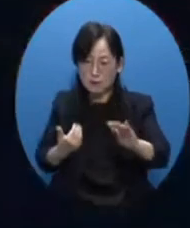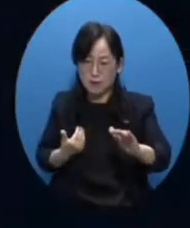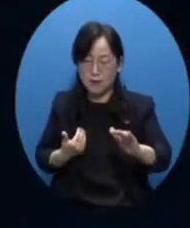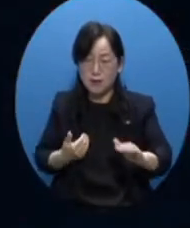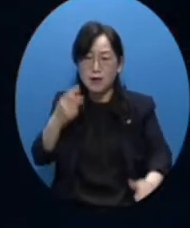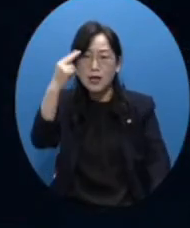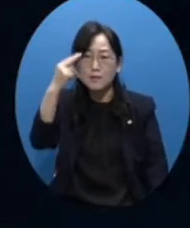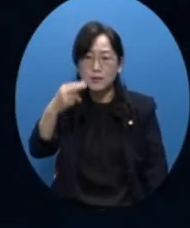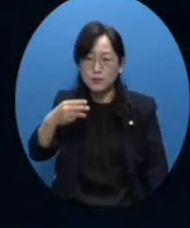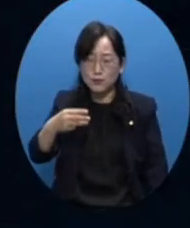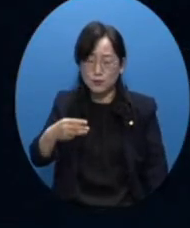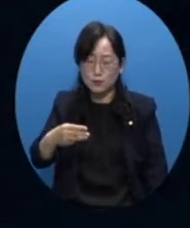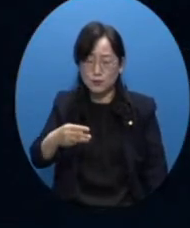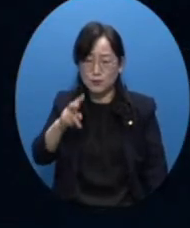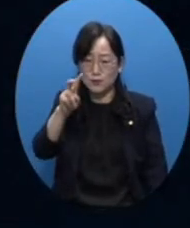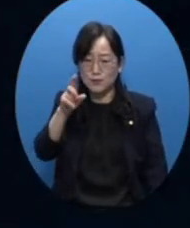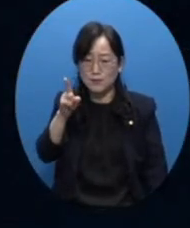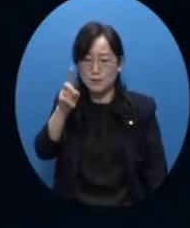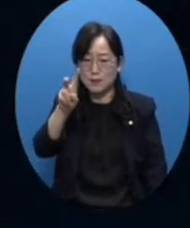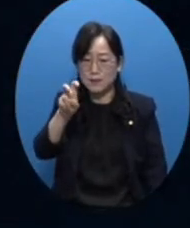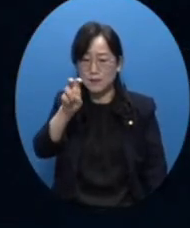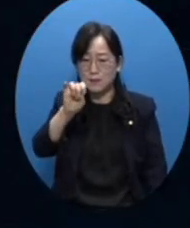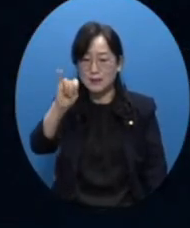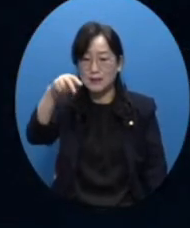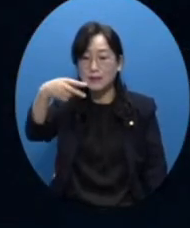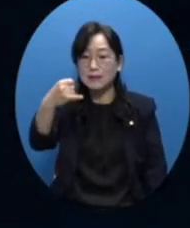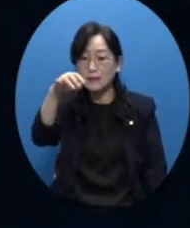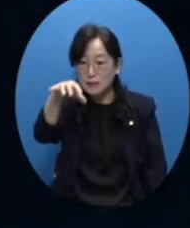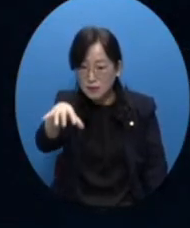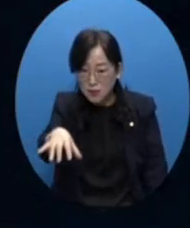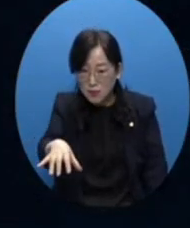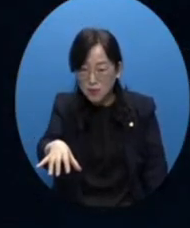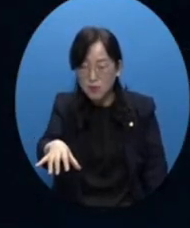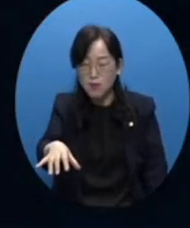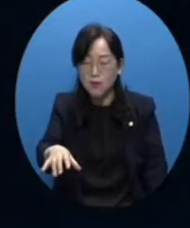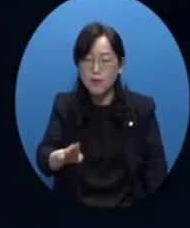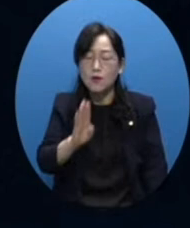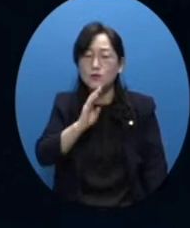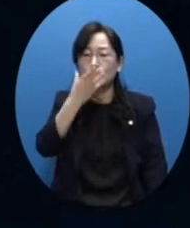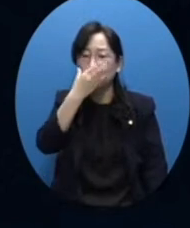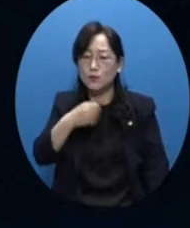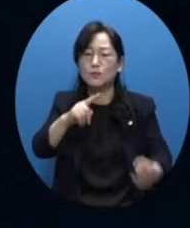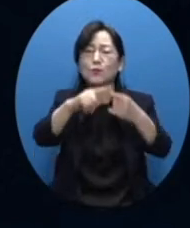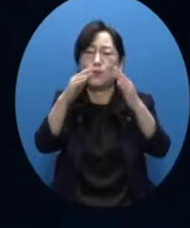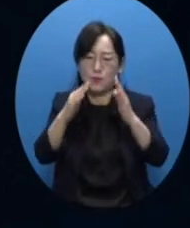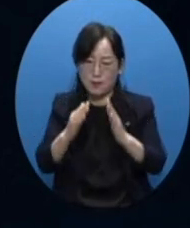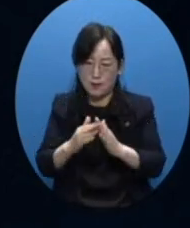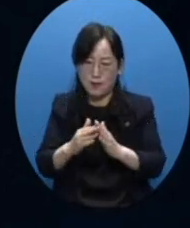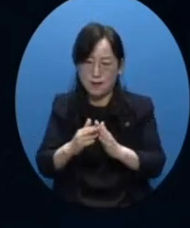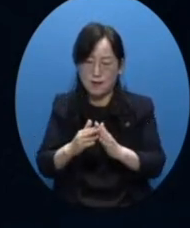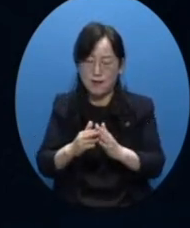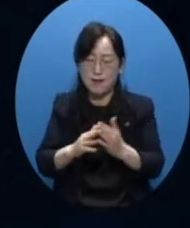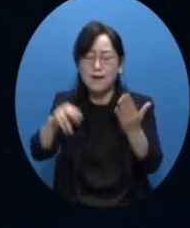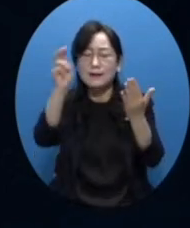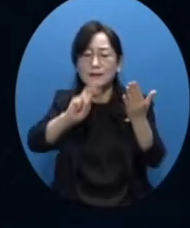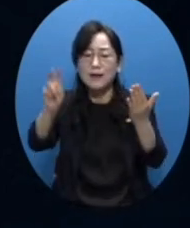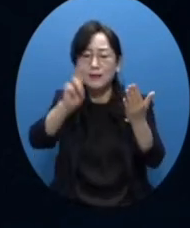멤피스에 있는 벌써 세브르 허브가 우리 순복음교회 차량 되어졌습니다